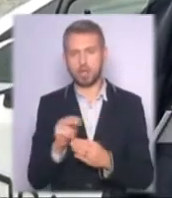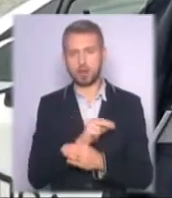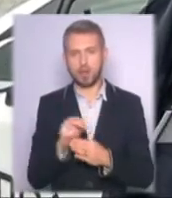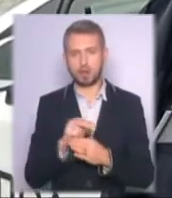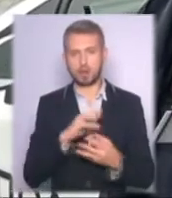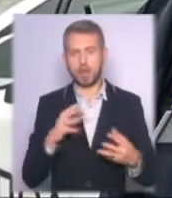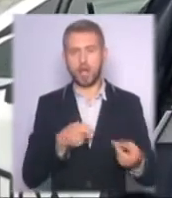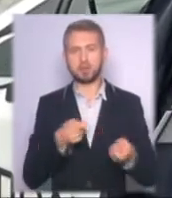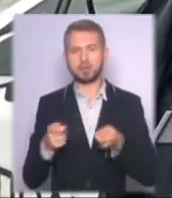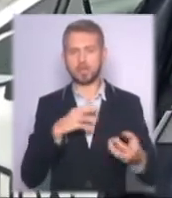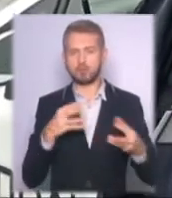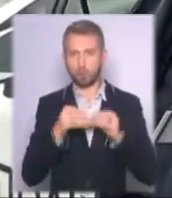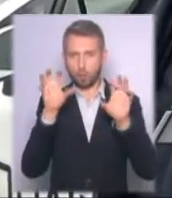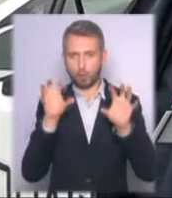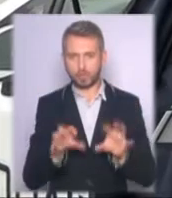кодексу адміністративному